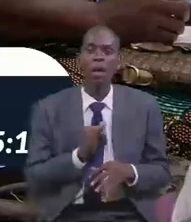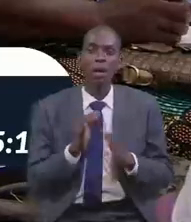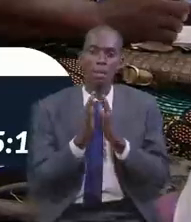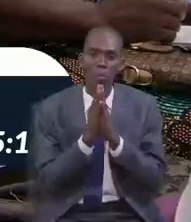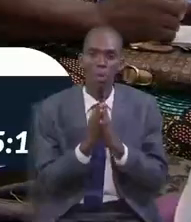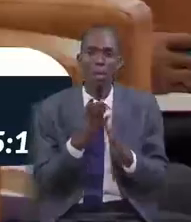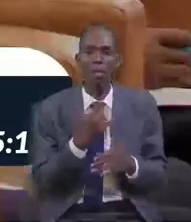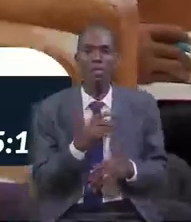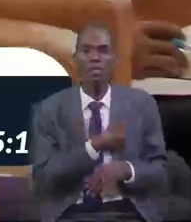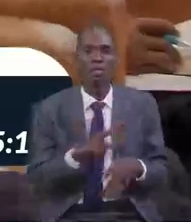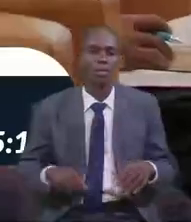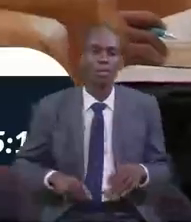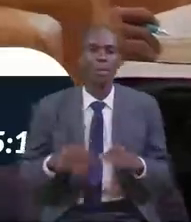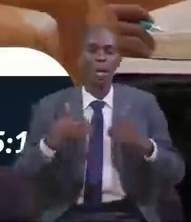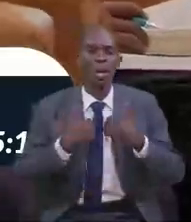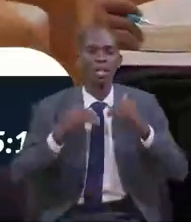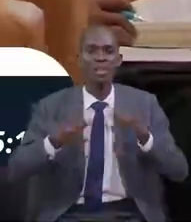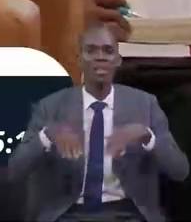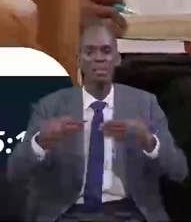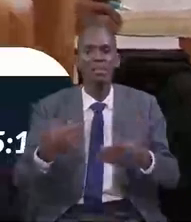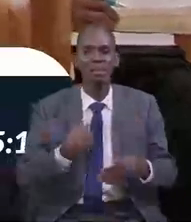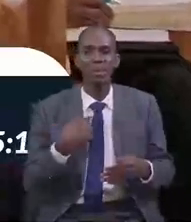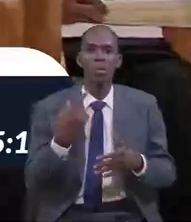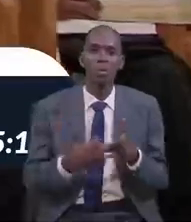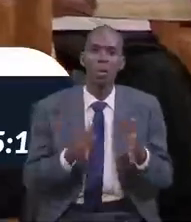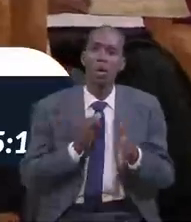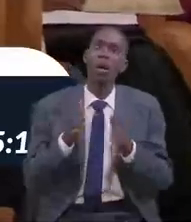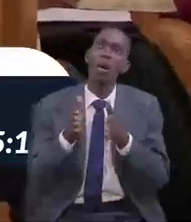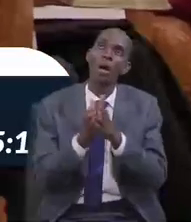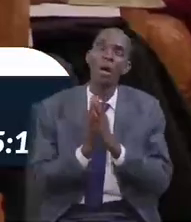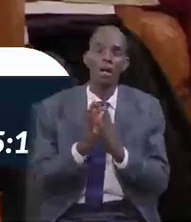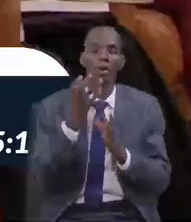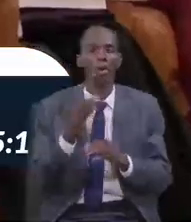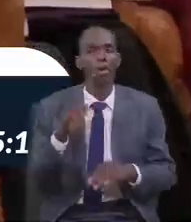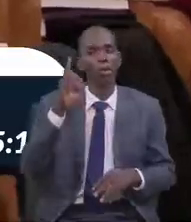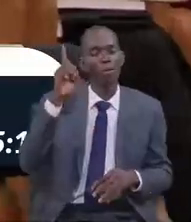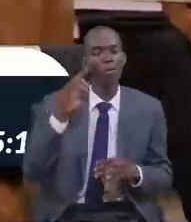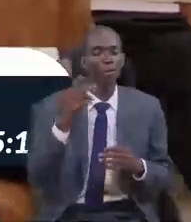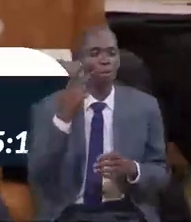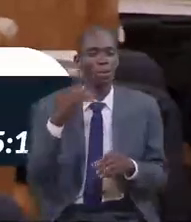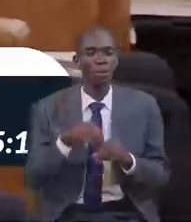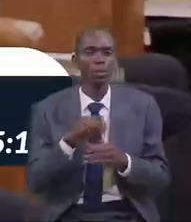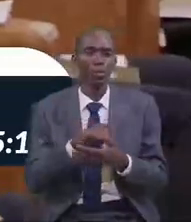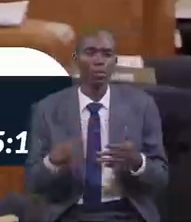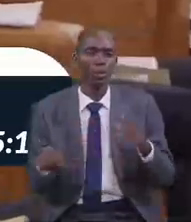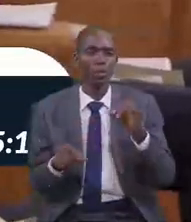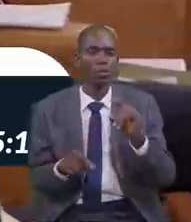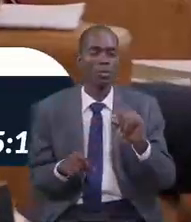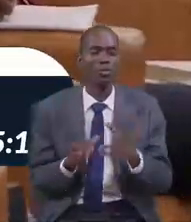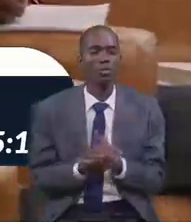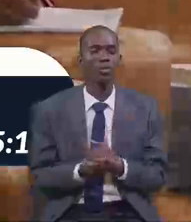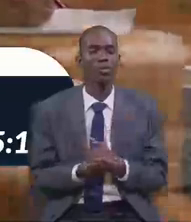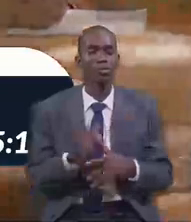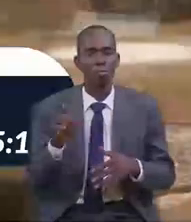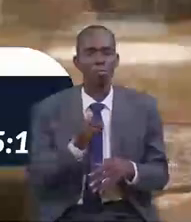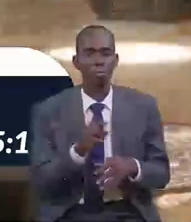l'Éternel a exaucé la prière que je lui adressais. Verset 28. 28.